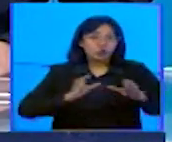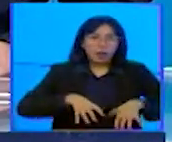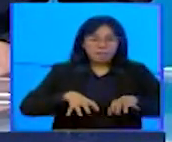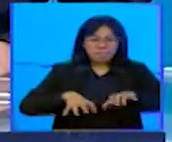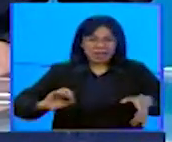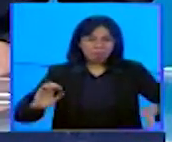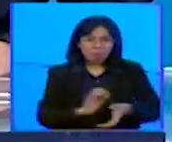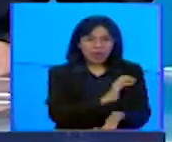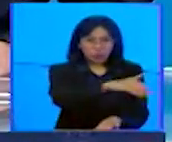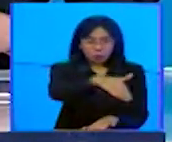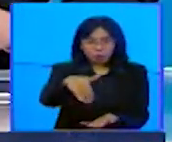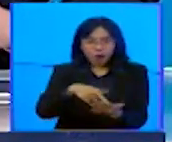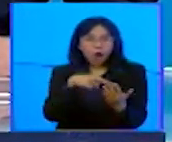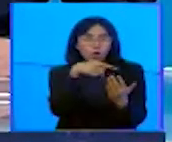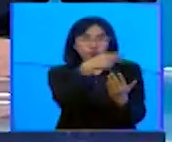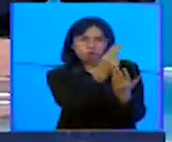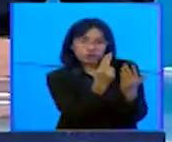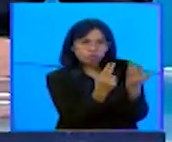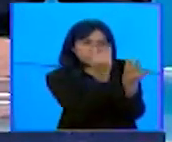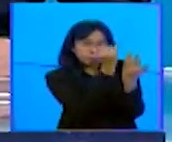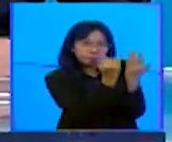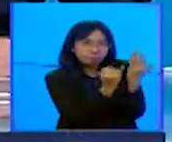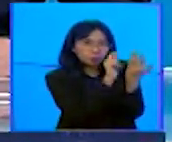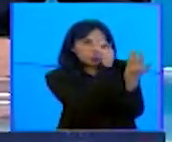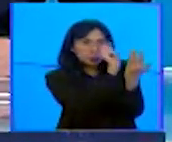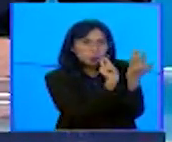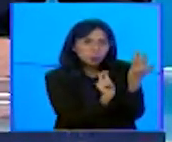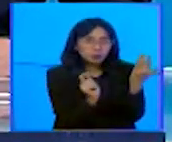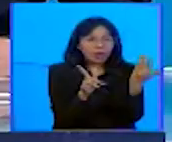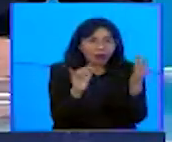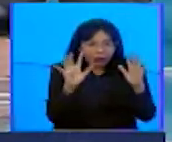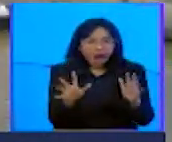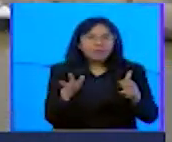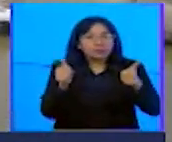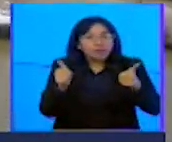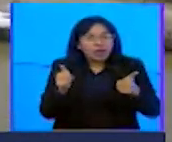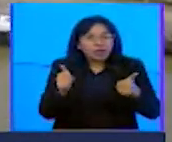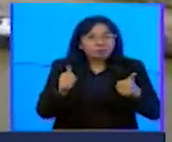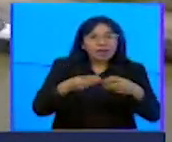menjadi aktivitas positif, menghasilkan sebuah karya seni.